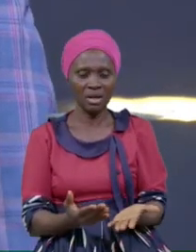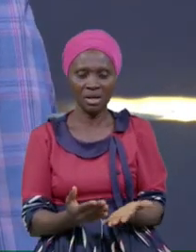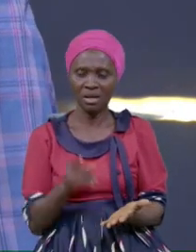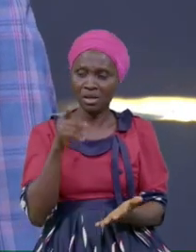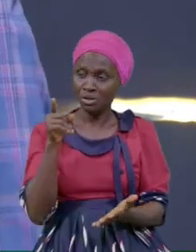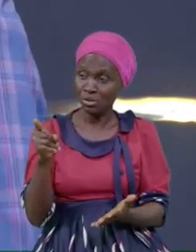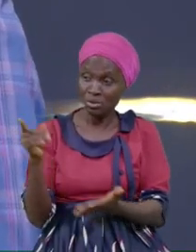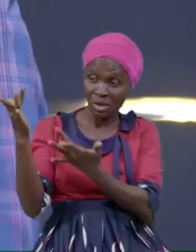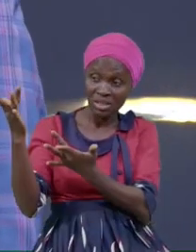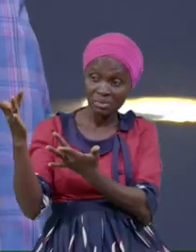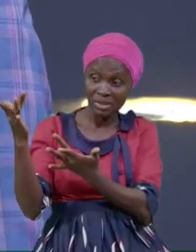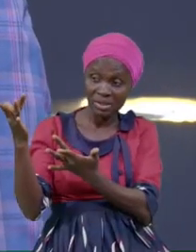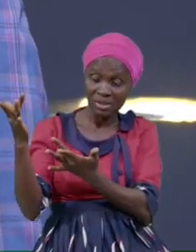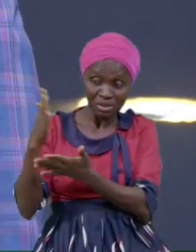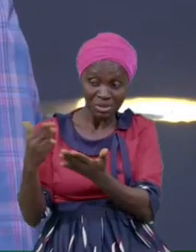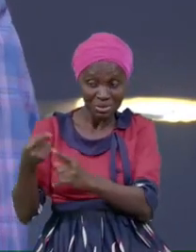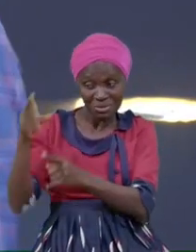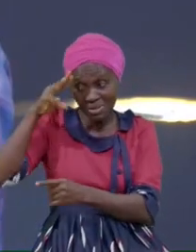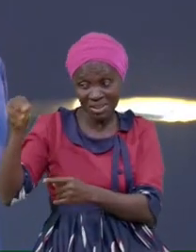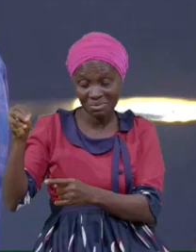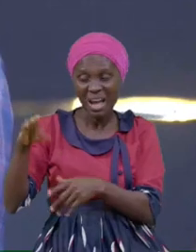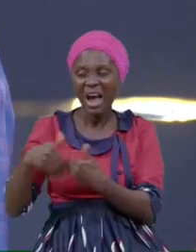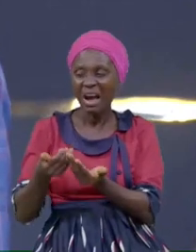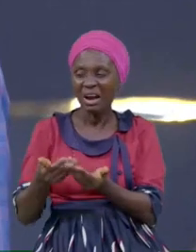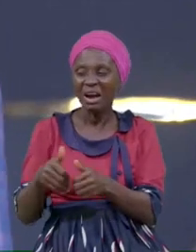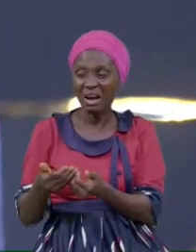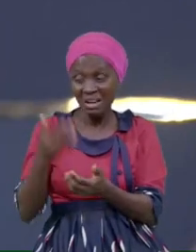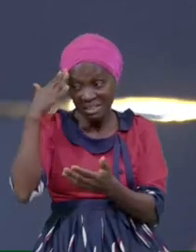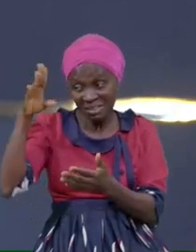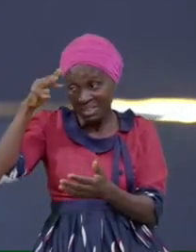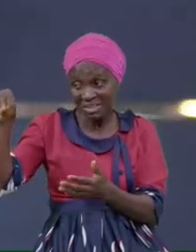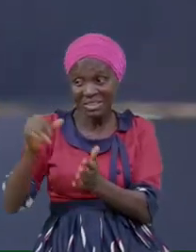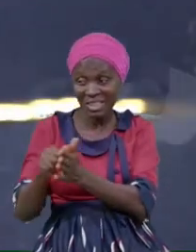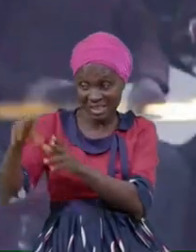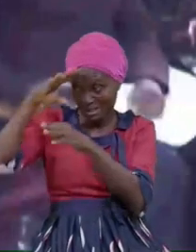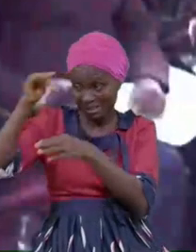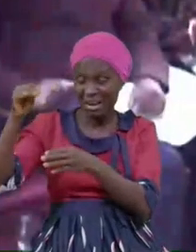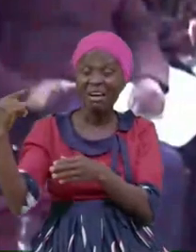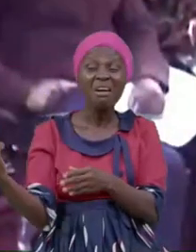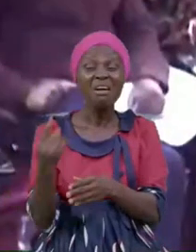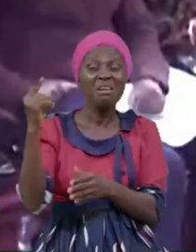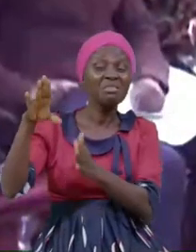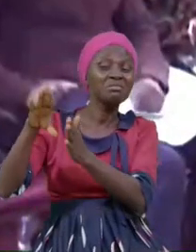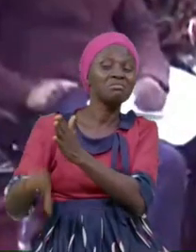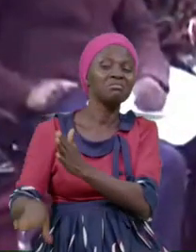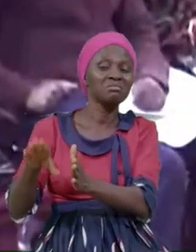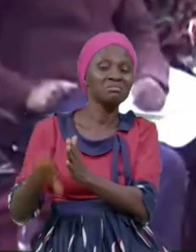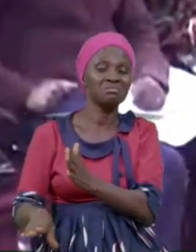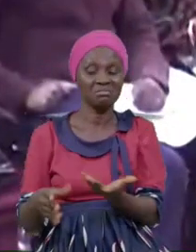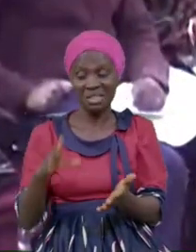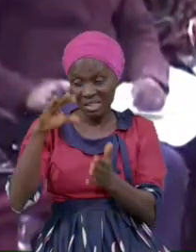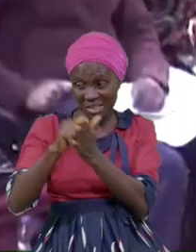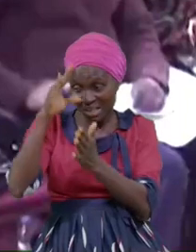peux faire ça? Tu ne le connais pas? Il est toujours en bas. Et il est toujours en bas. Une personne.